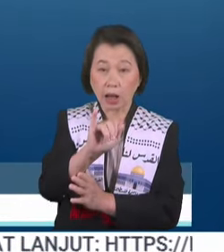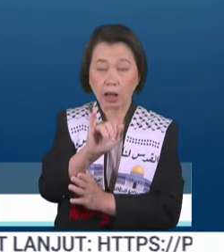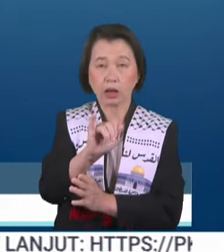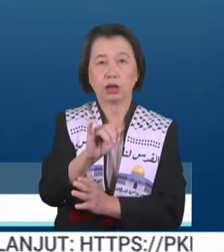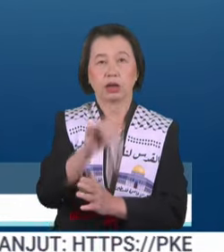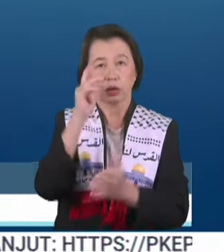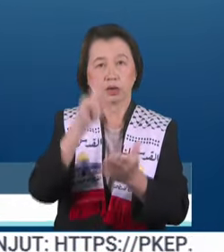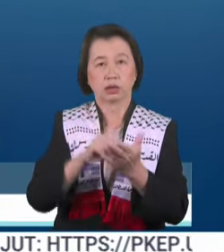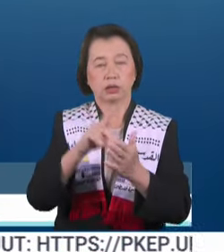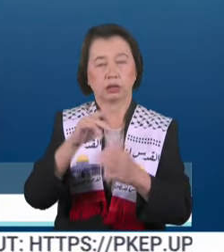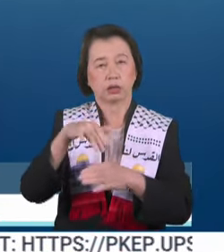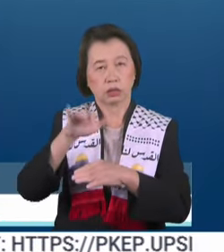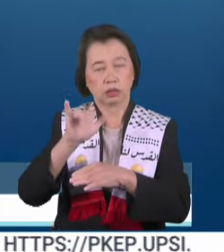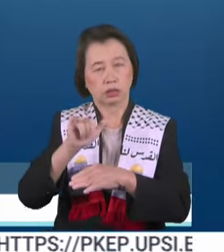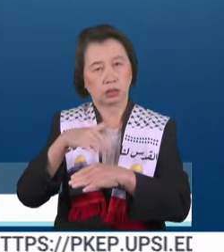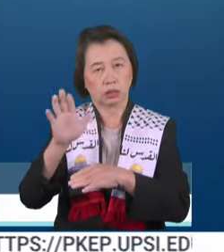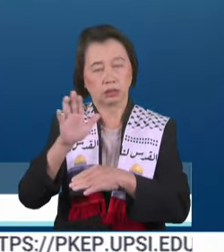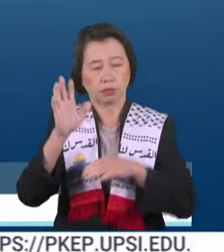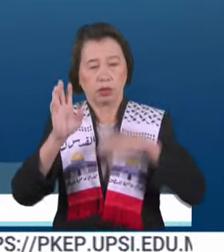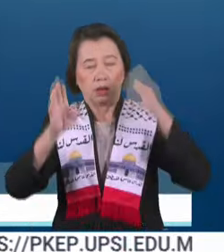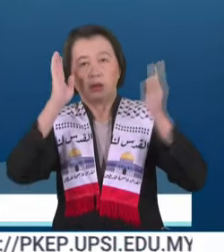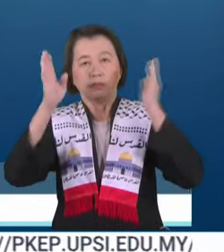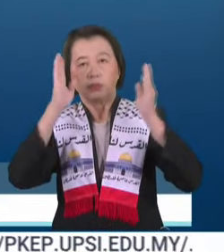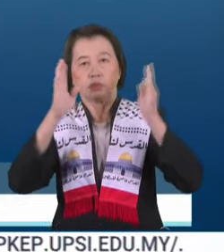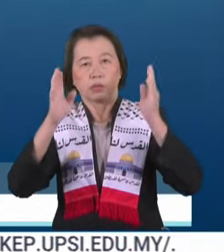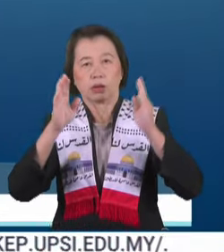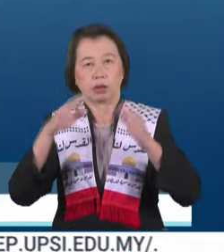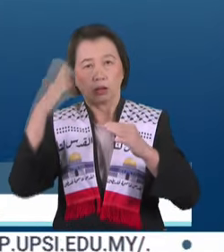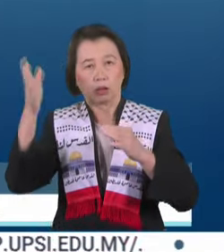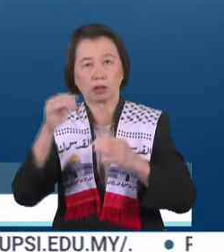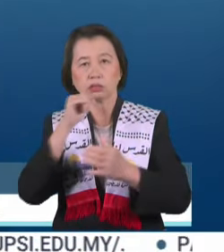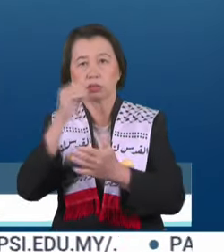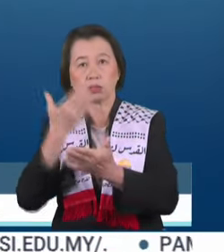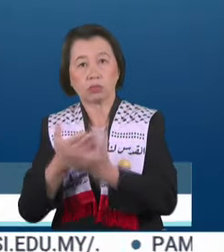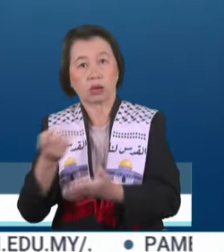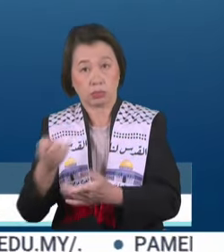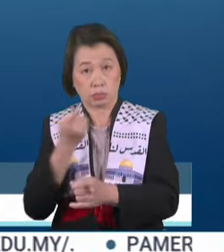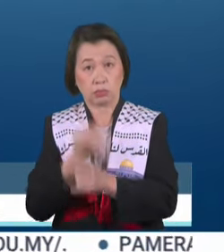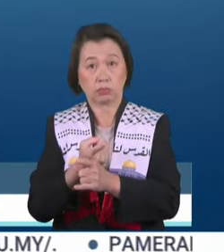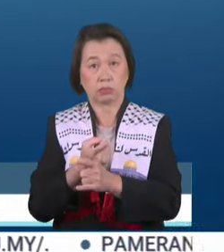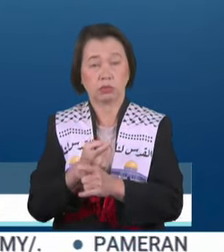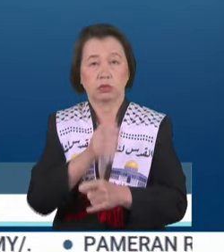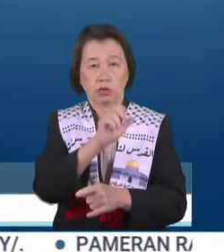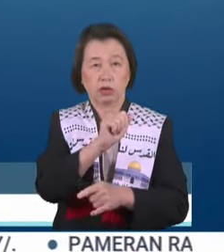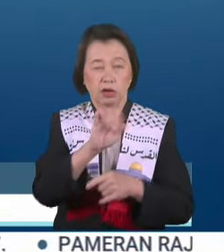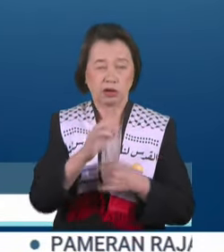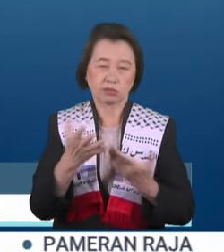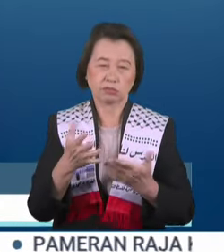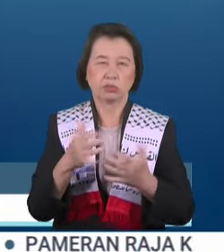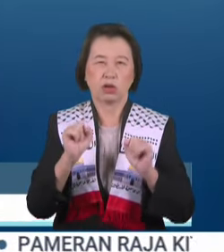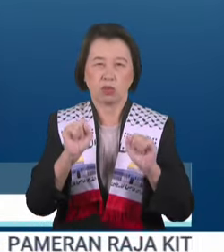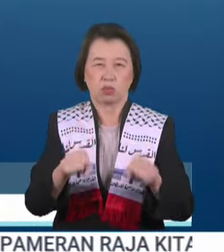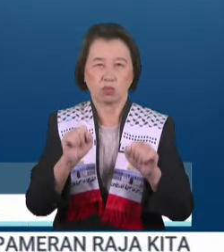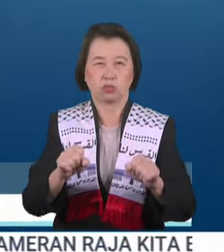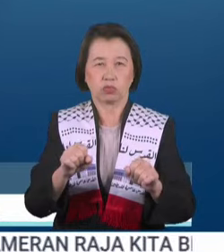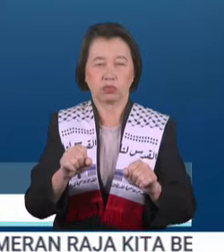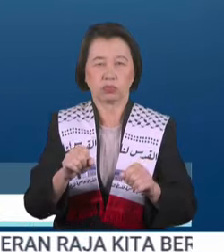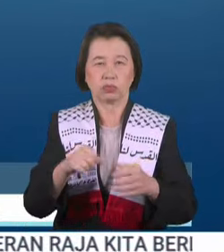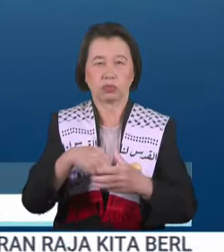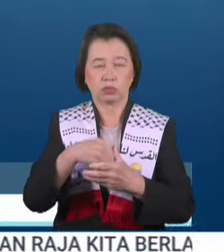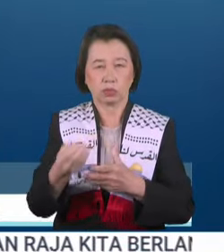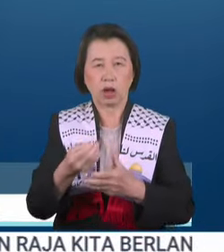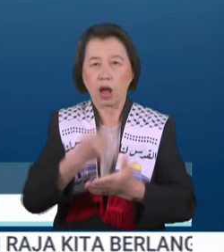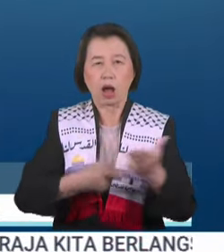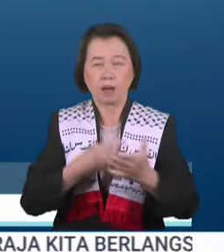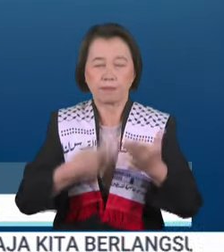dikenali sebagai yang lebih membimbangkan adalah kesan generatif AI yang mempunyai satu perkara yang boleh mengeluarkan